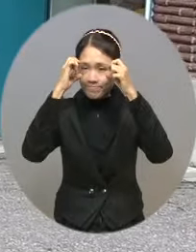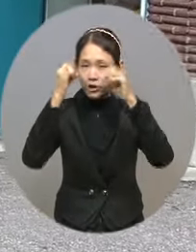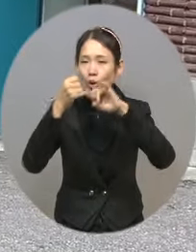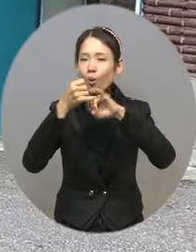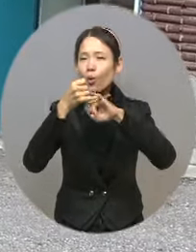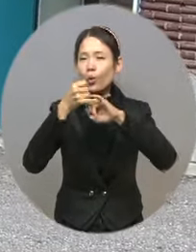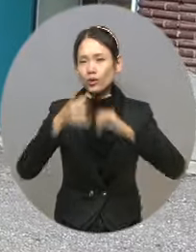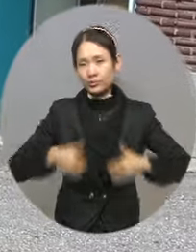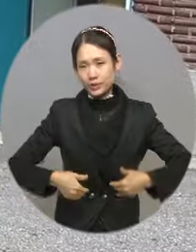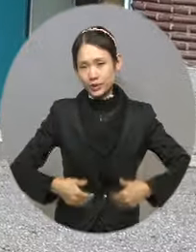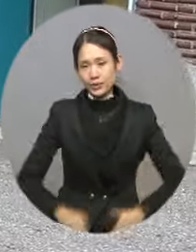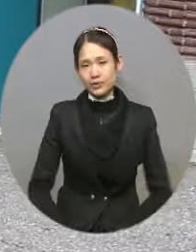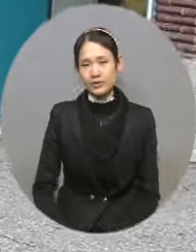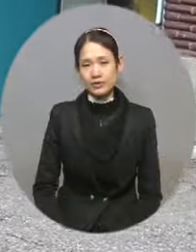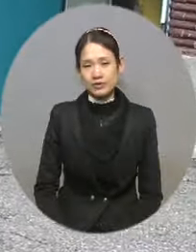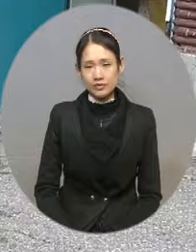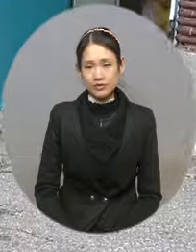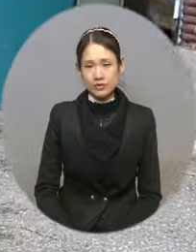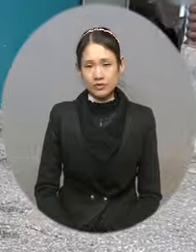않으면 안 됩니다.